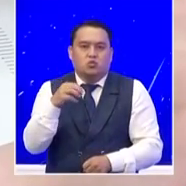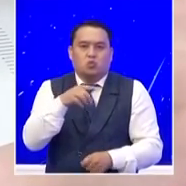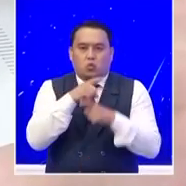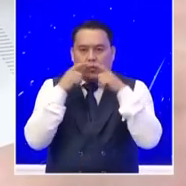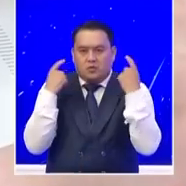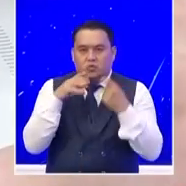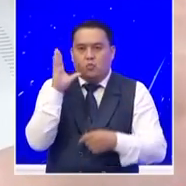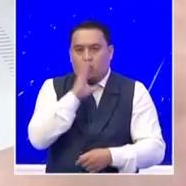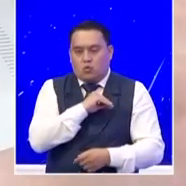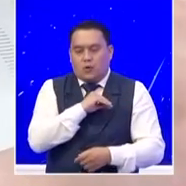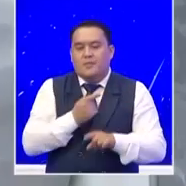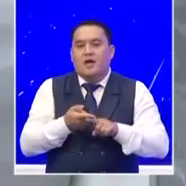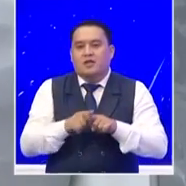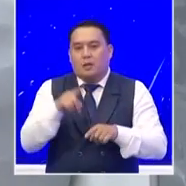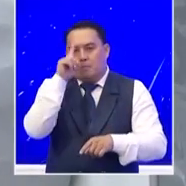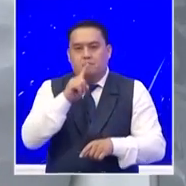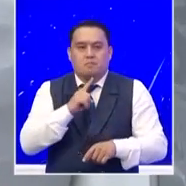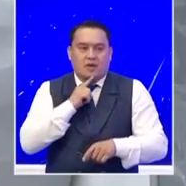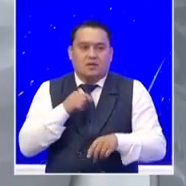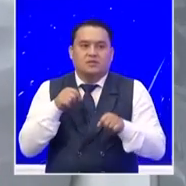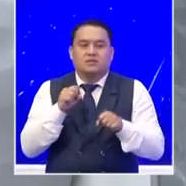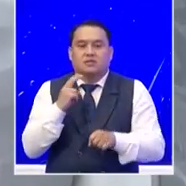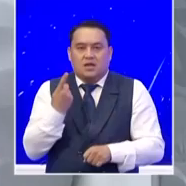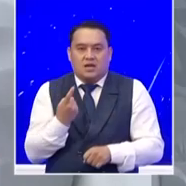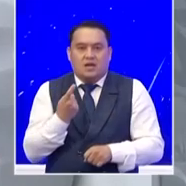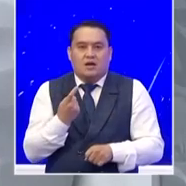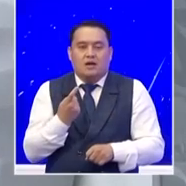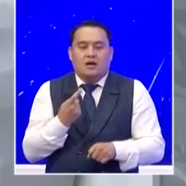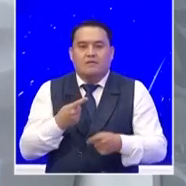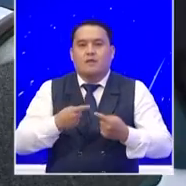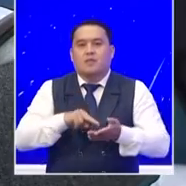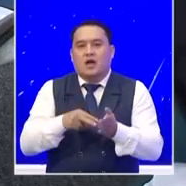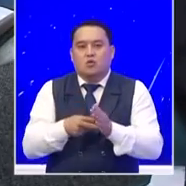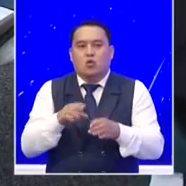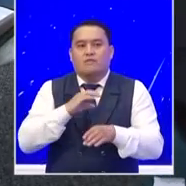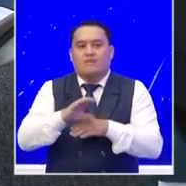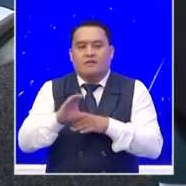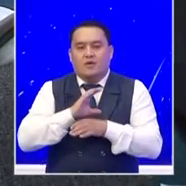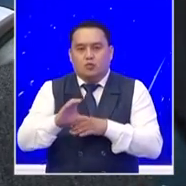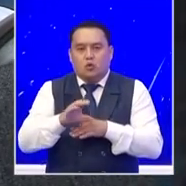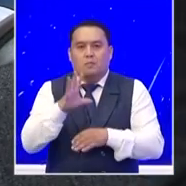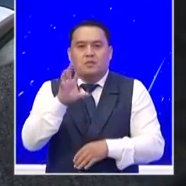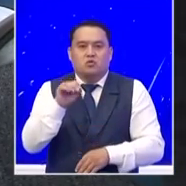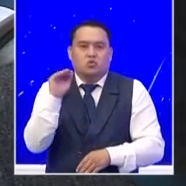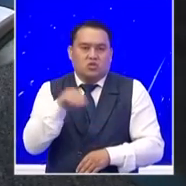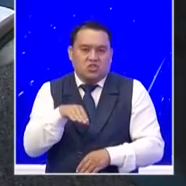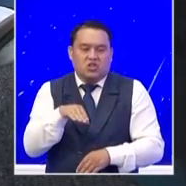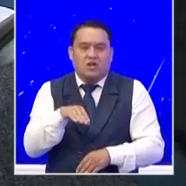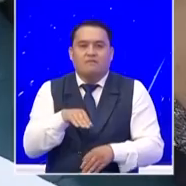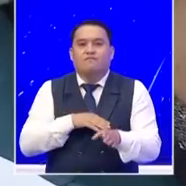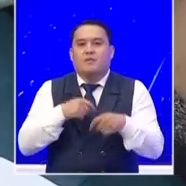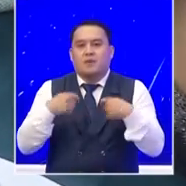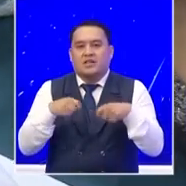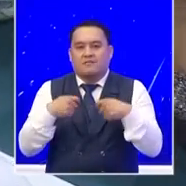медицинских изделий. В целом в месяц учредители цеха ТО «Техноавиагрупп» планируют выпускать более 500 тысяч масок. Чтобы